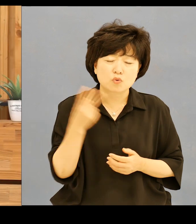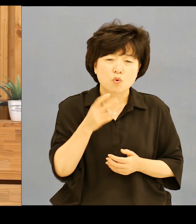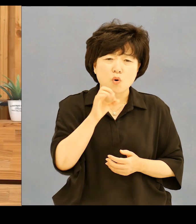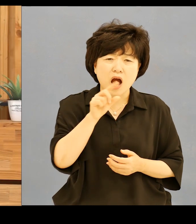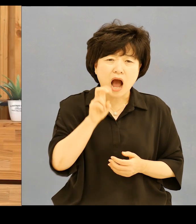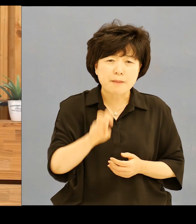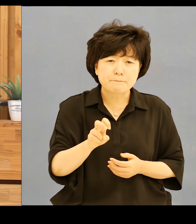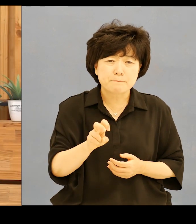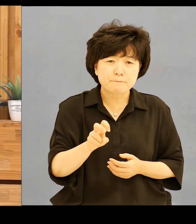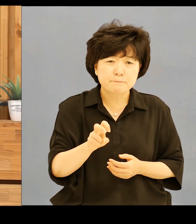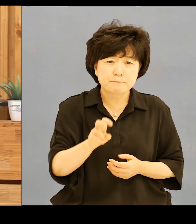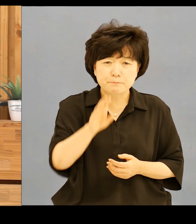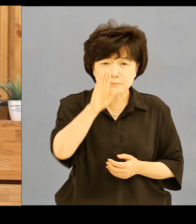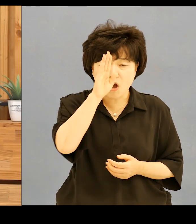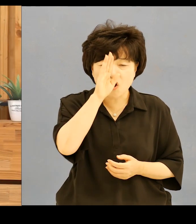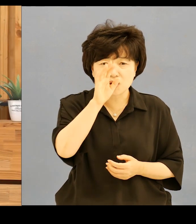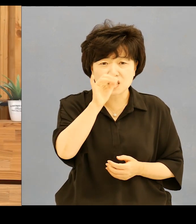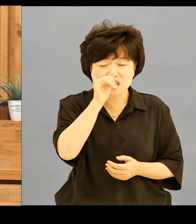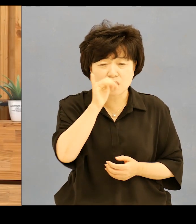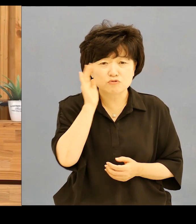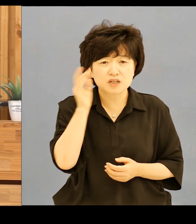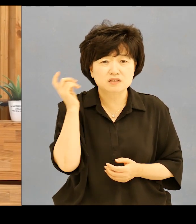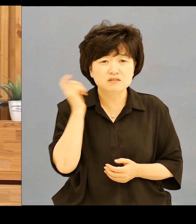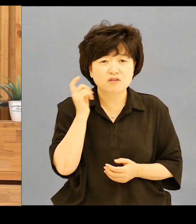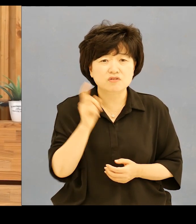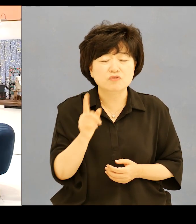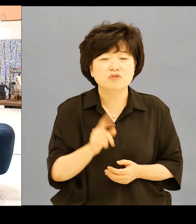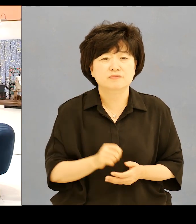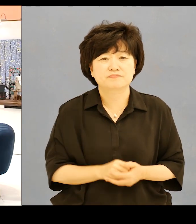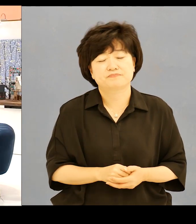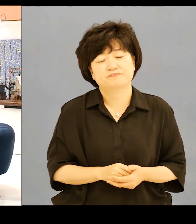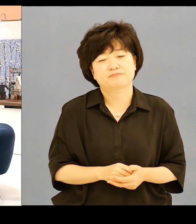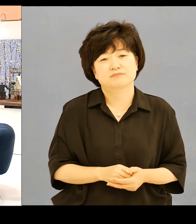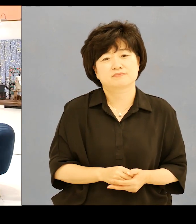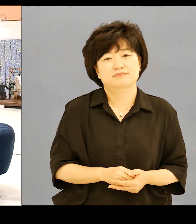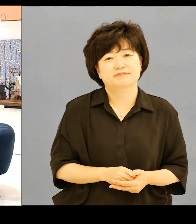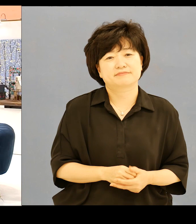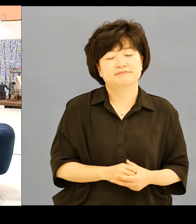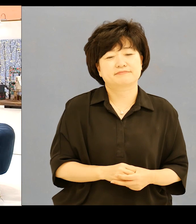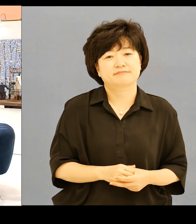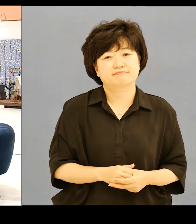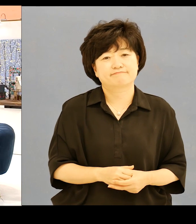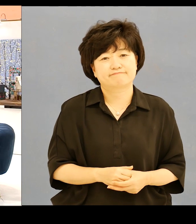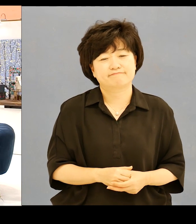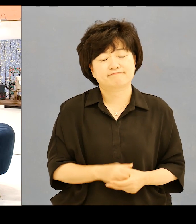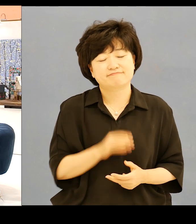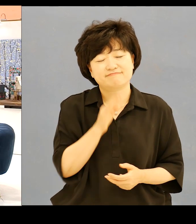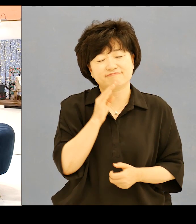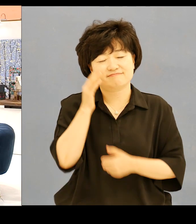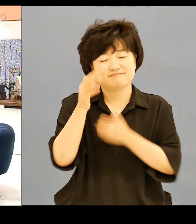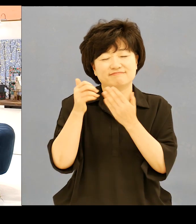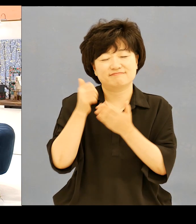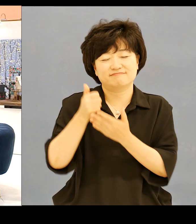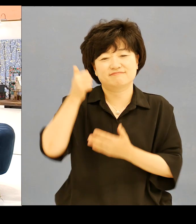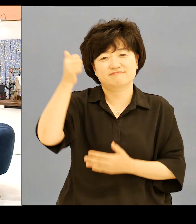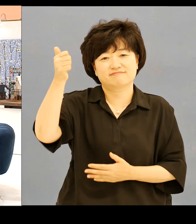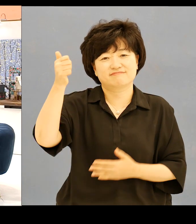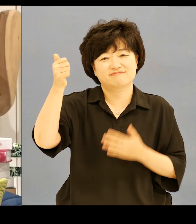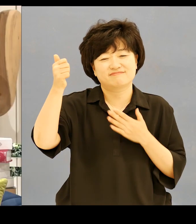또 암투병 중이라고 하셨는데 어떤 네. 병이신 건가요? 진짜 하나님이